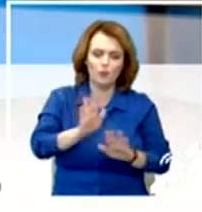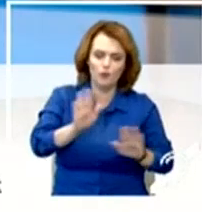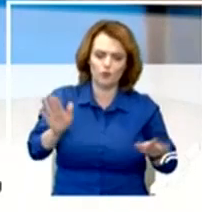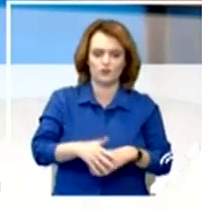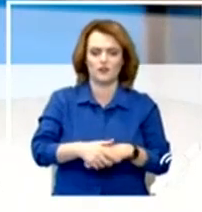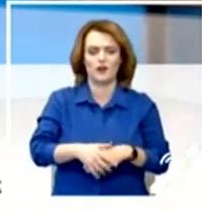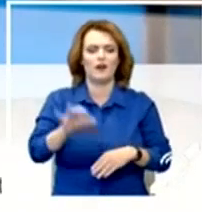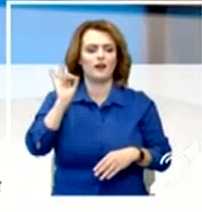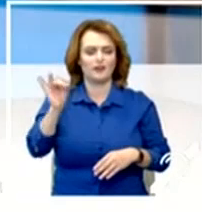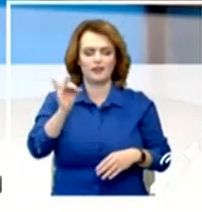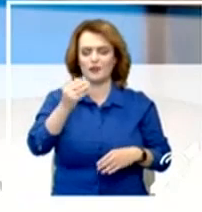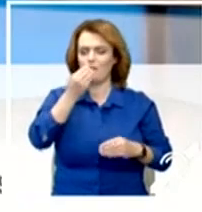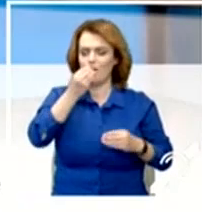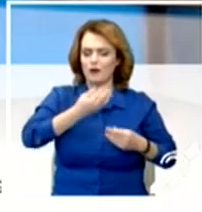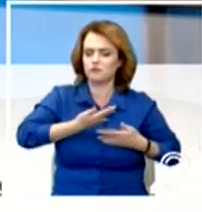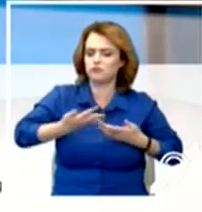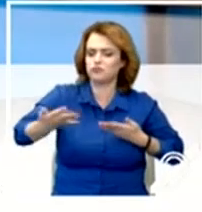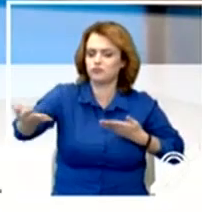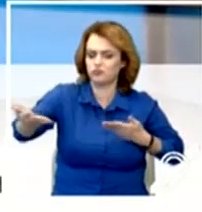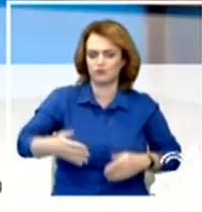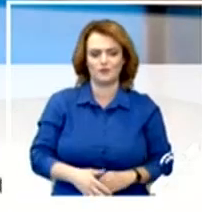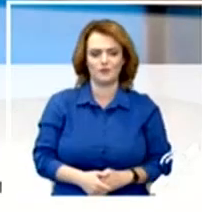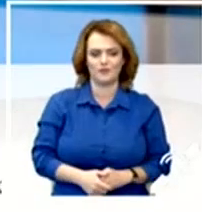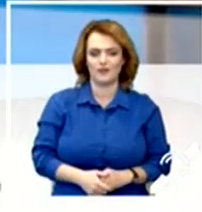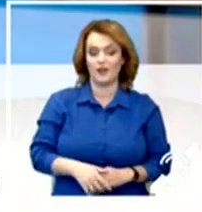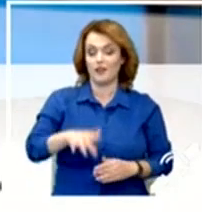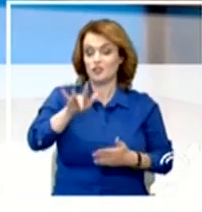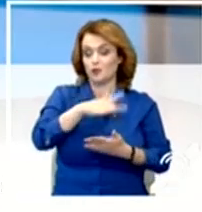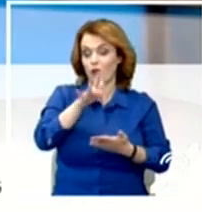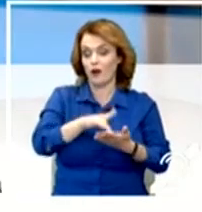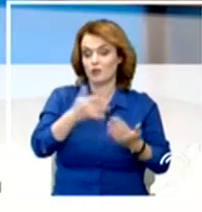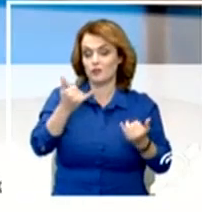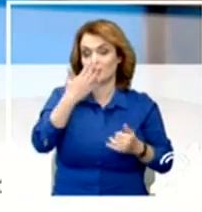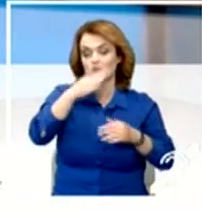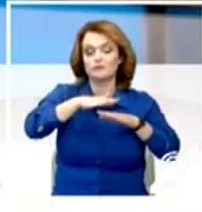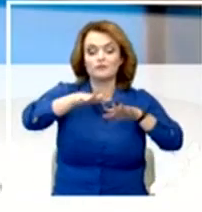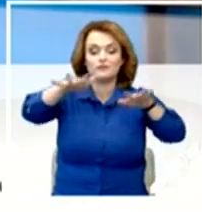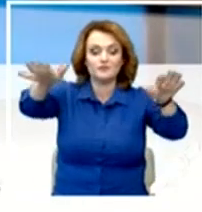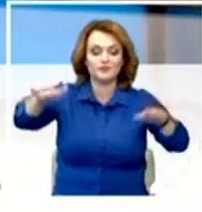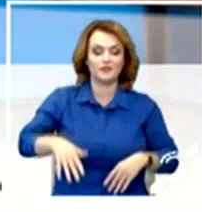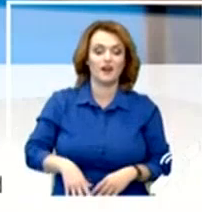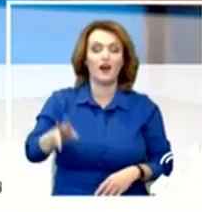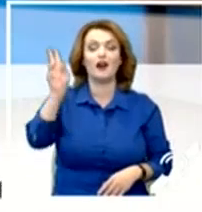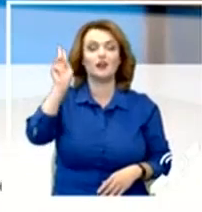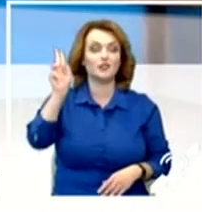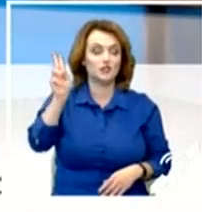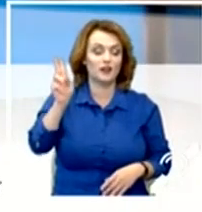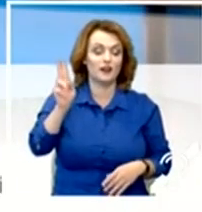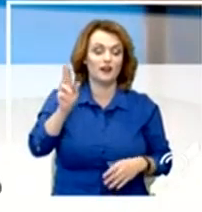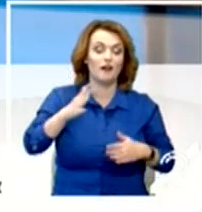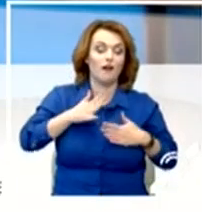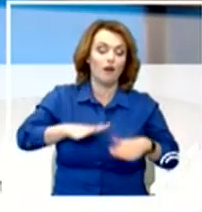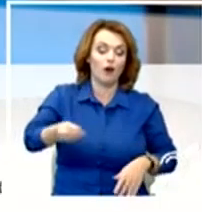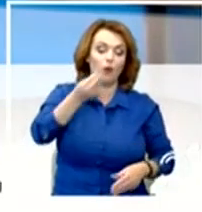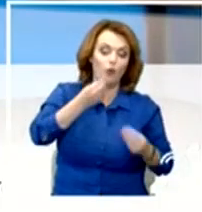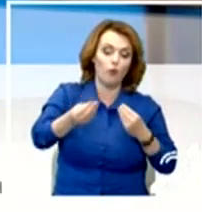pe bulevardul Ștefan cel Mare, ce au lăsat în fum centrul orașului. Cei care s-au plictisit de multă mâncare și băutură, astăzi